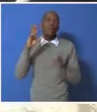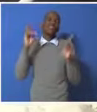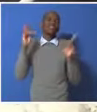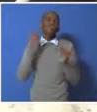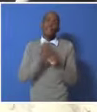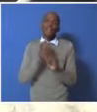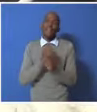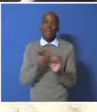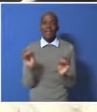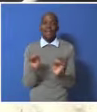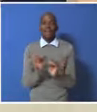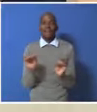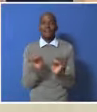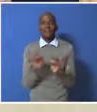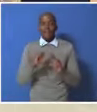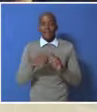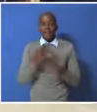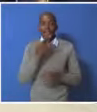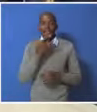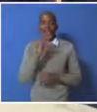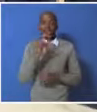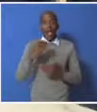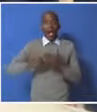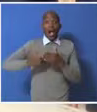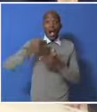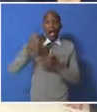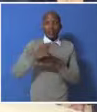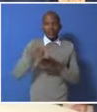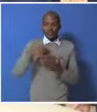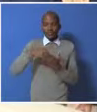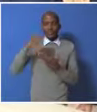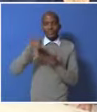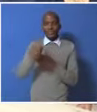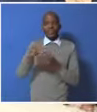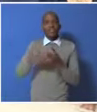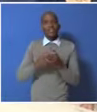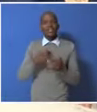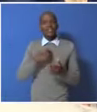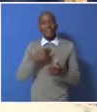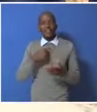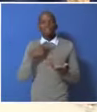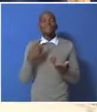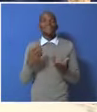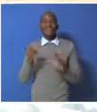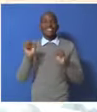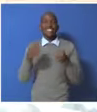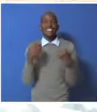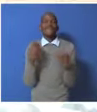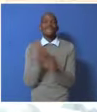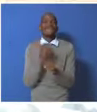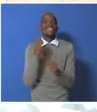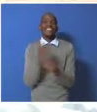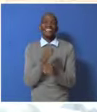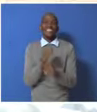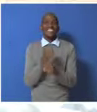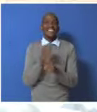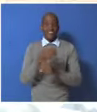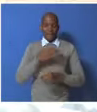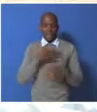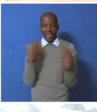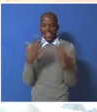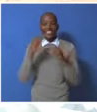lapeng ke sa bereke mme yaanong irile ke tla go tsena mo projecting e ka simolola ke kgona go itshwarela ka diatla tsa me